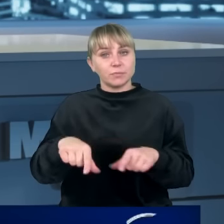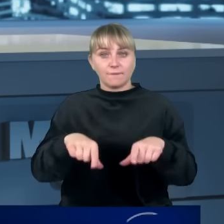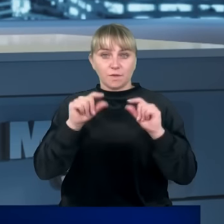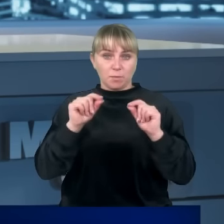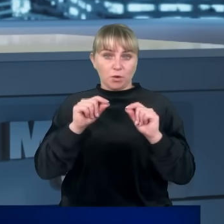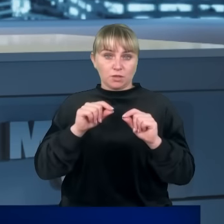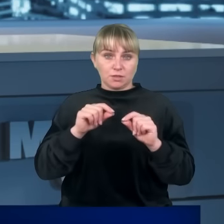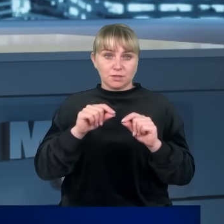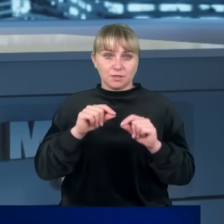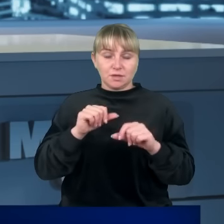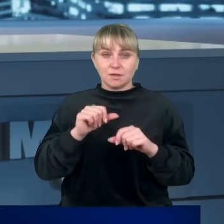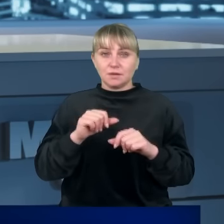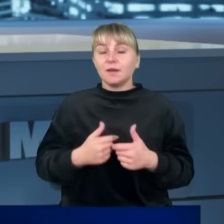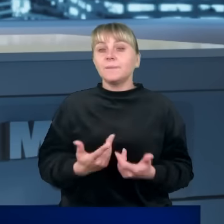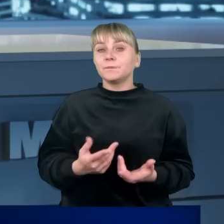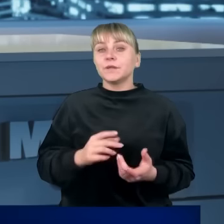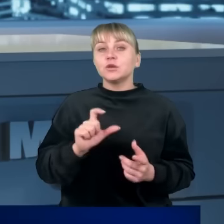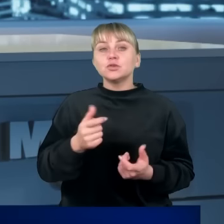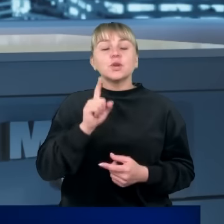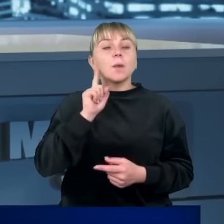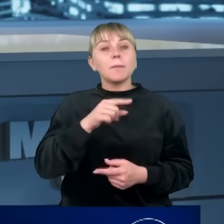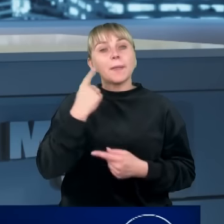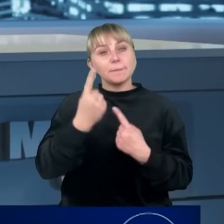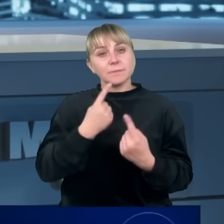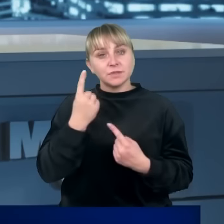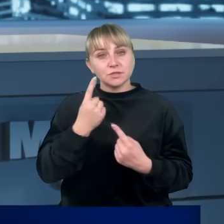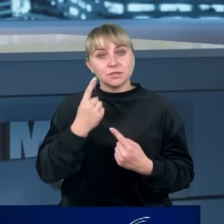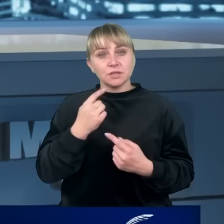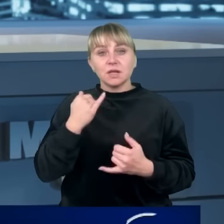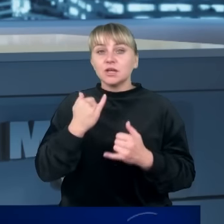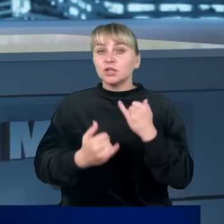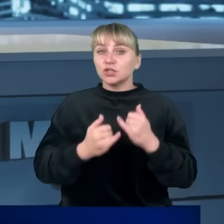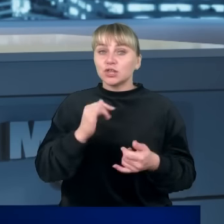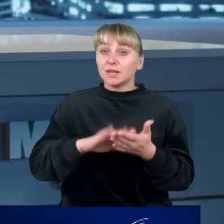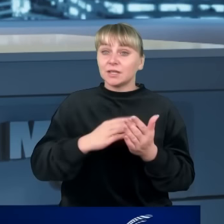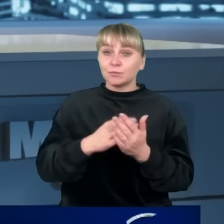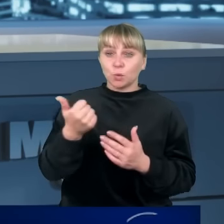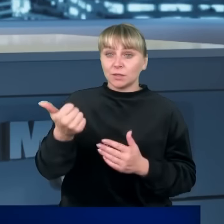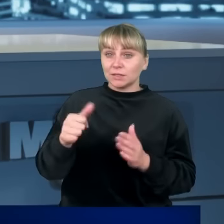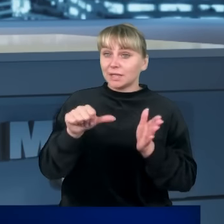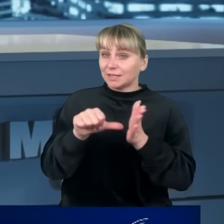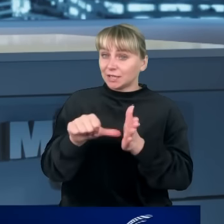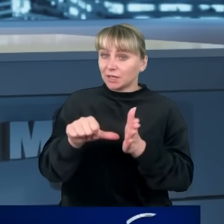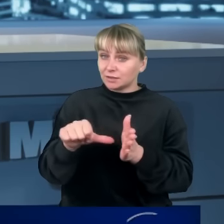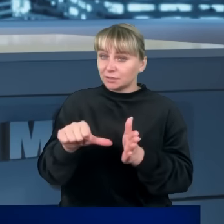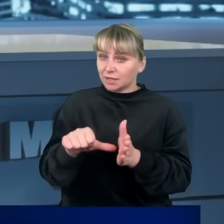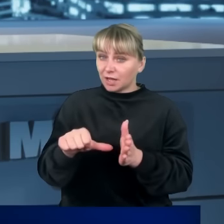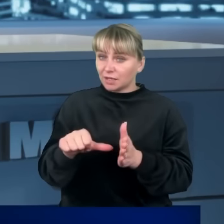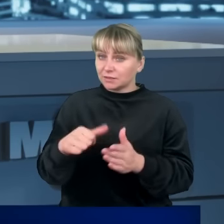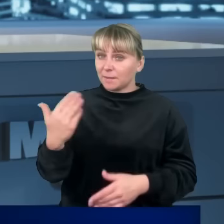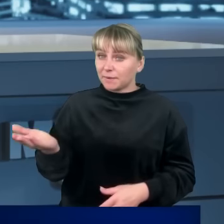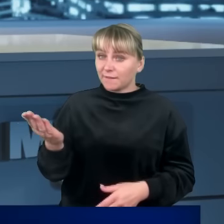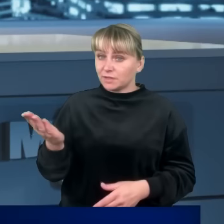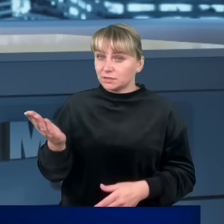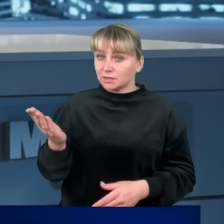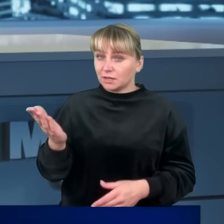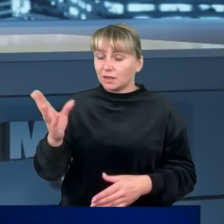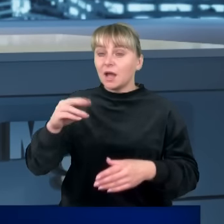Co Pan by sądził o tym, gdyby wystawić jednego kandydata prawicy, ale tym